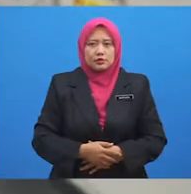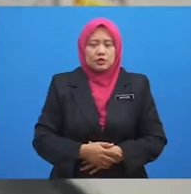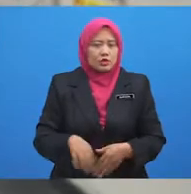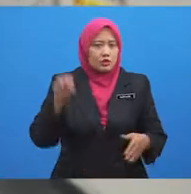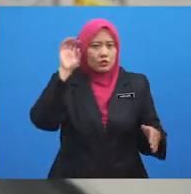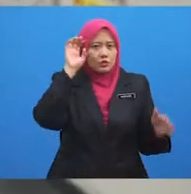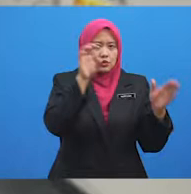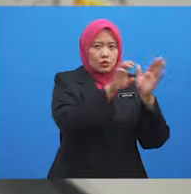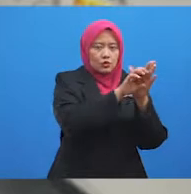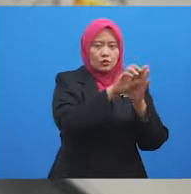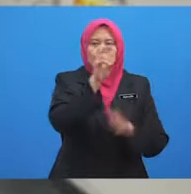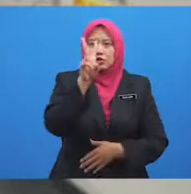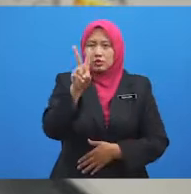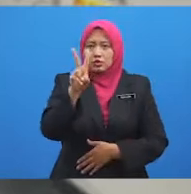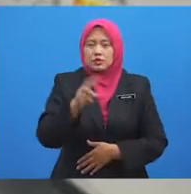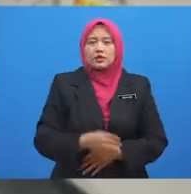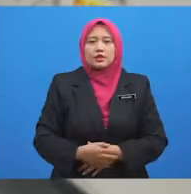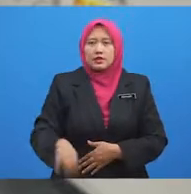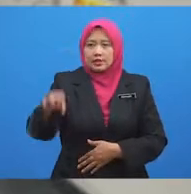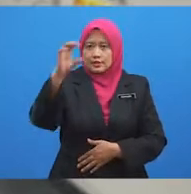Contoh kedua ialah karbon.